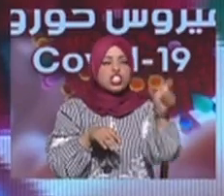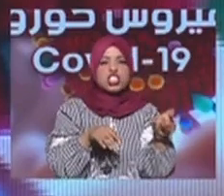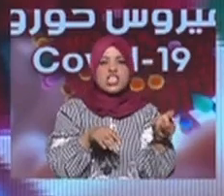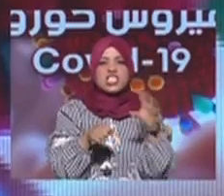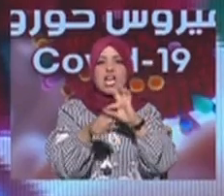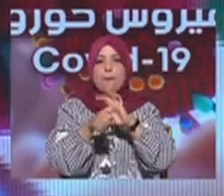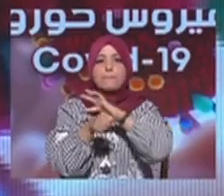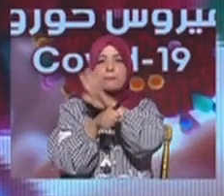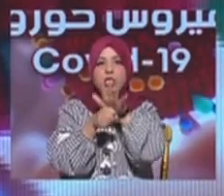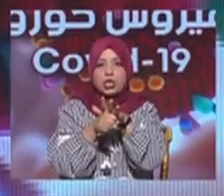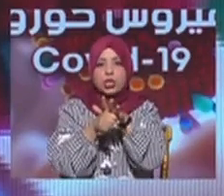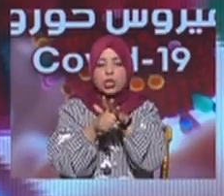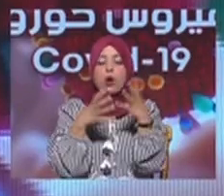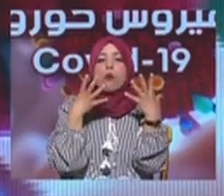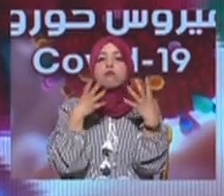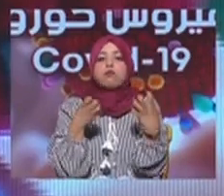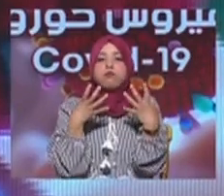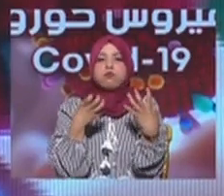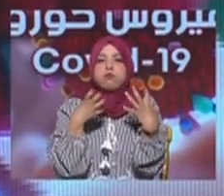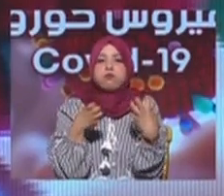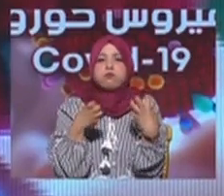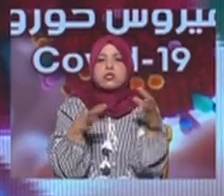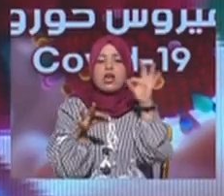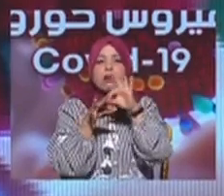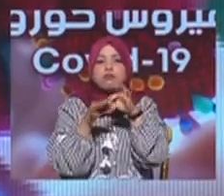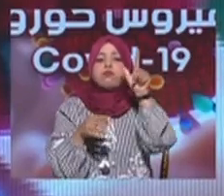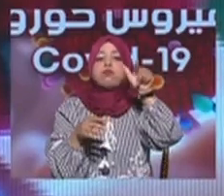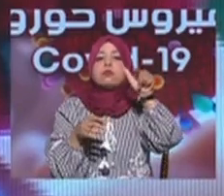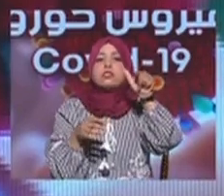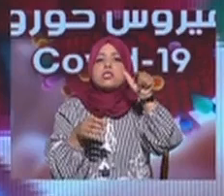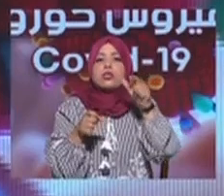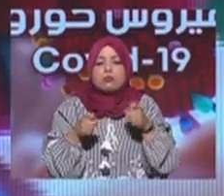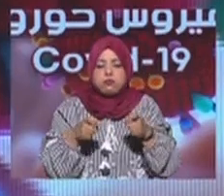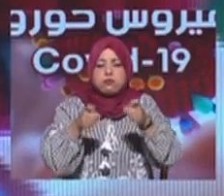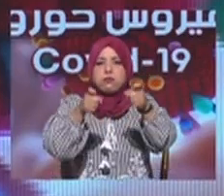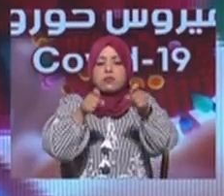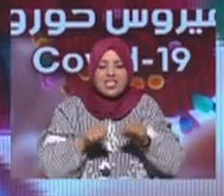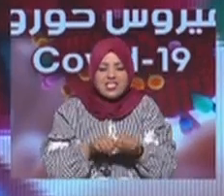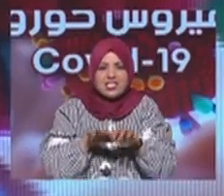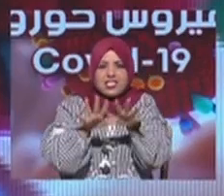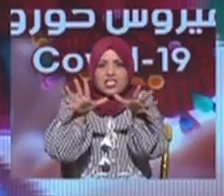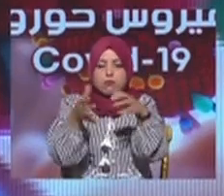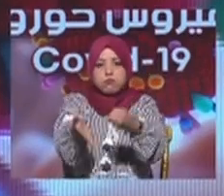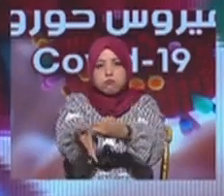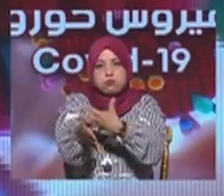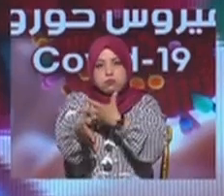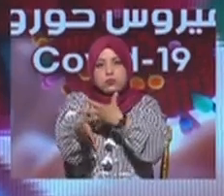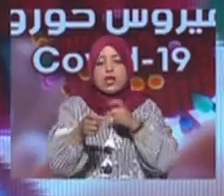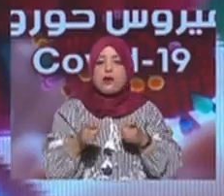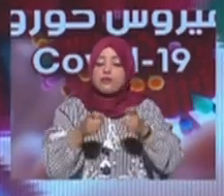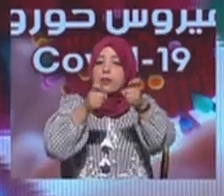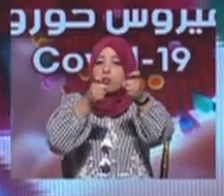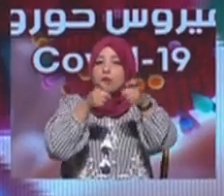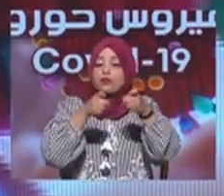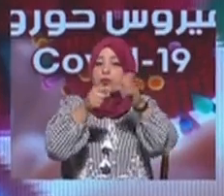هو ما بلو شارجي دو فيروس، اللي هما لي باسيون اللي عندهم اكثر فيروسات شارج فيغال. شارج فيغال اي اي داو يعرفوا